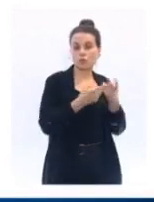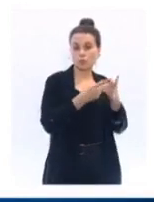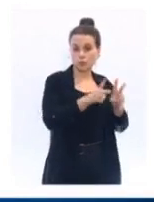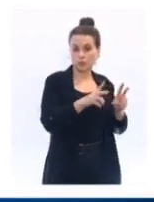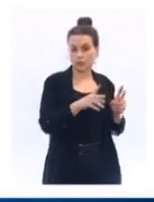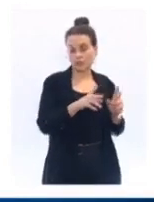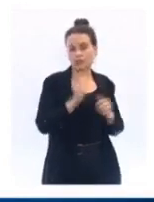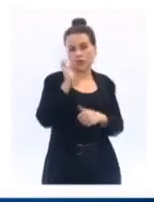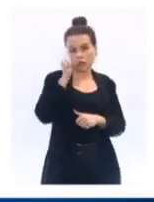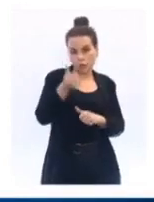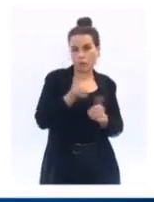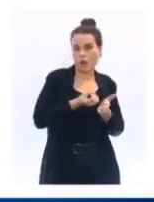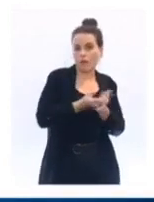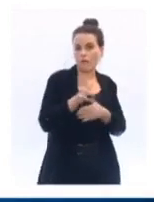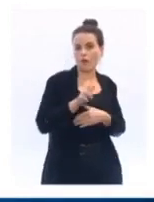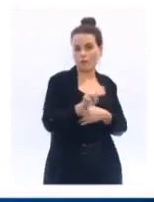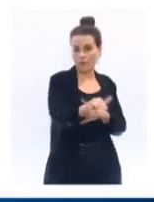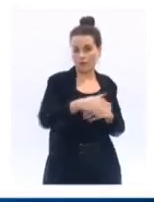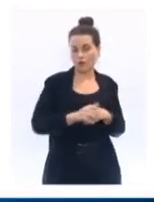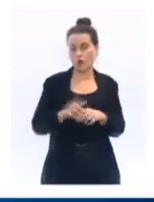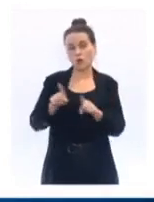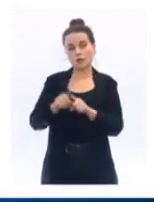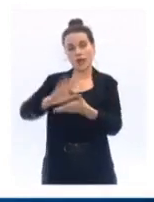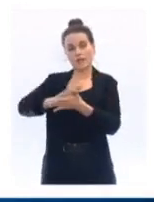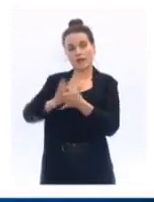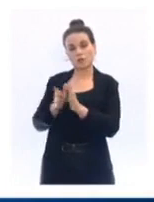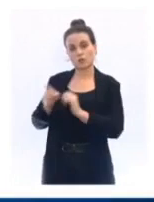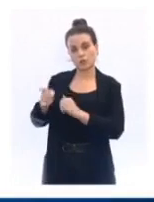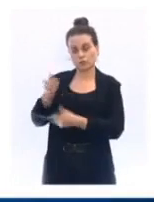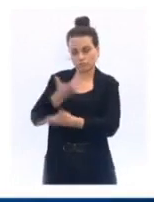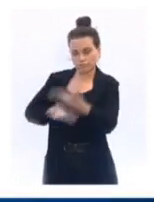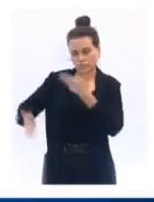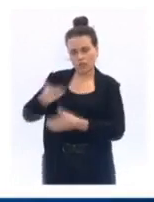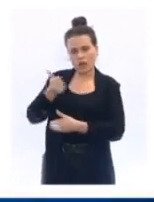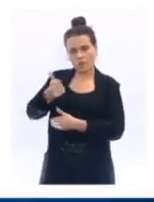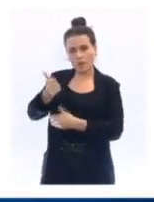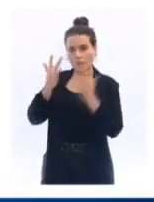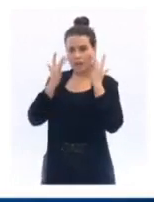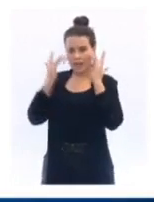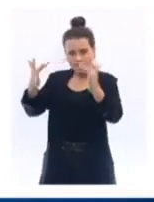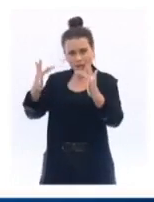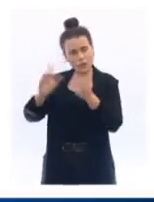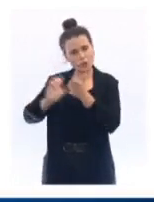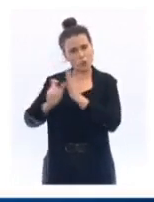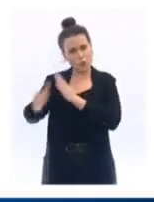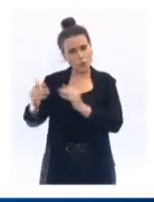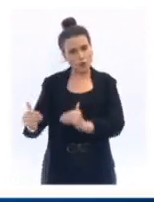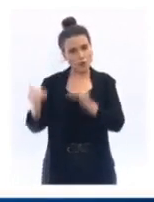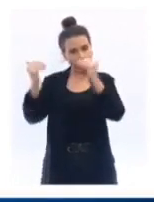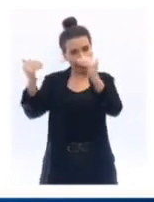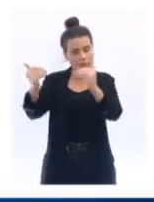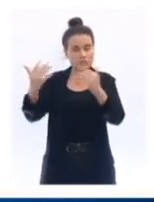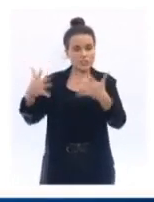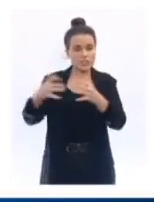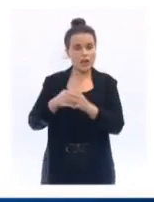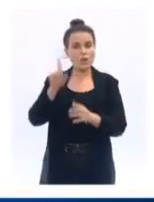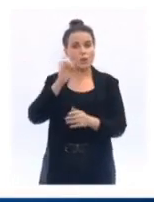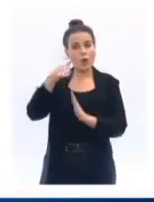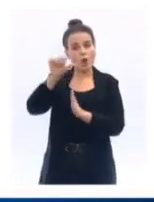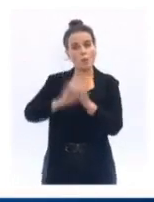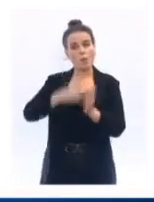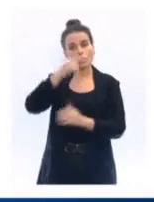puisque rappelons-nous qu'au mois de mai et juin, les protocoles étaient encore plus durcis sur le plan notamment des conditions d'hygiène et du